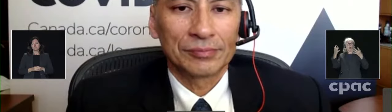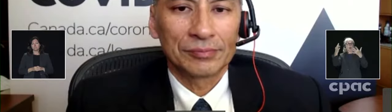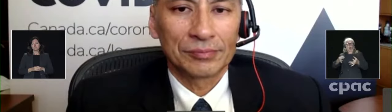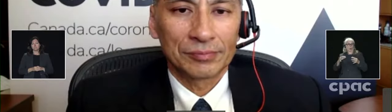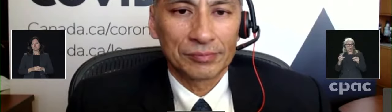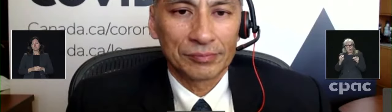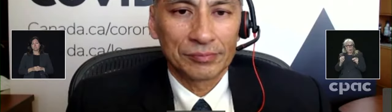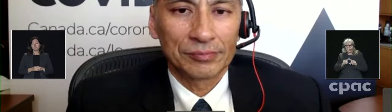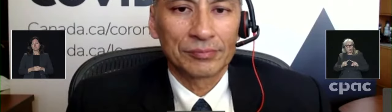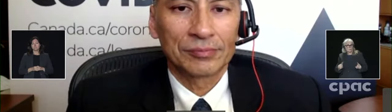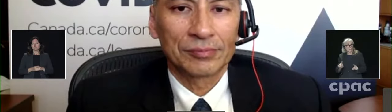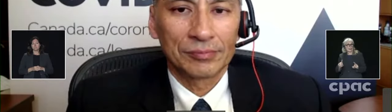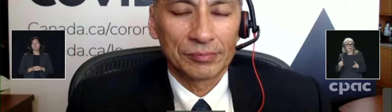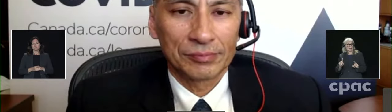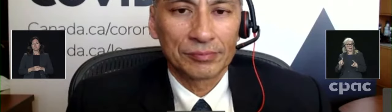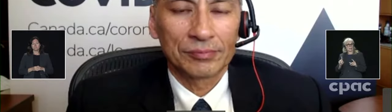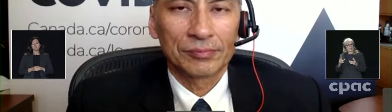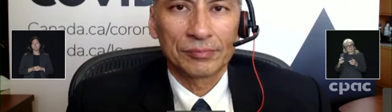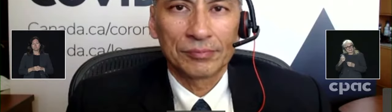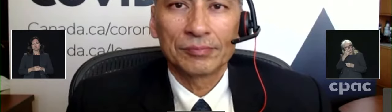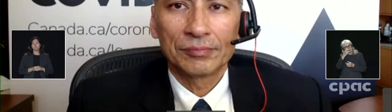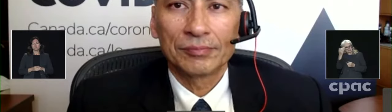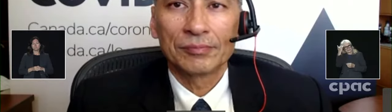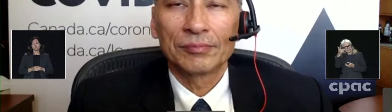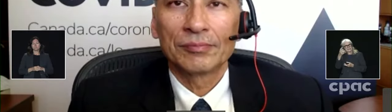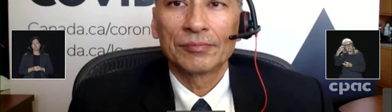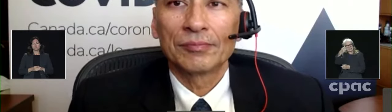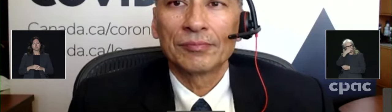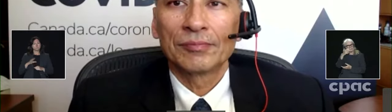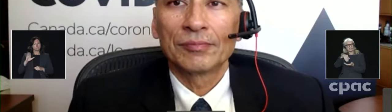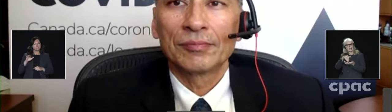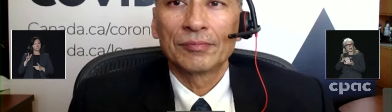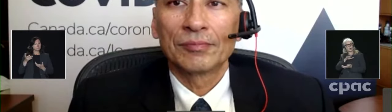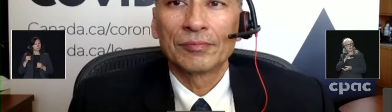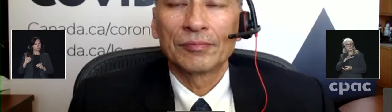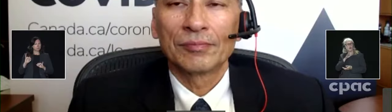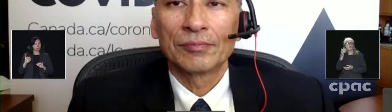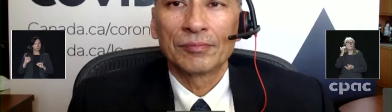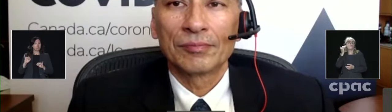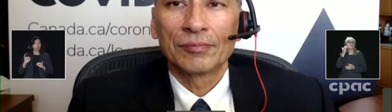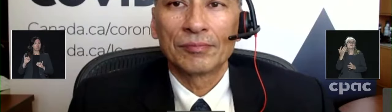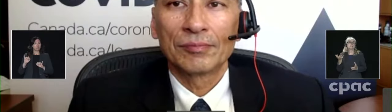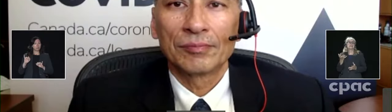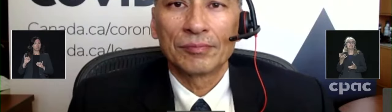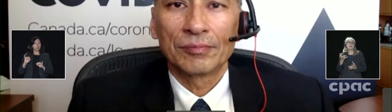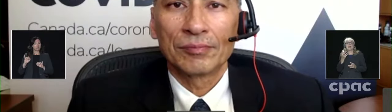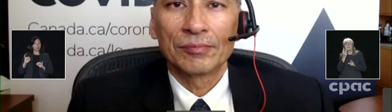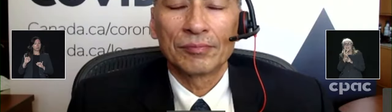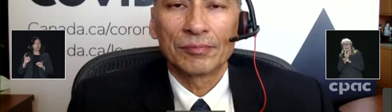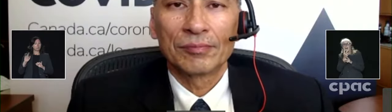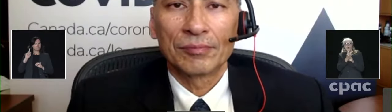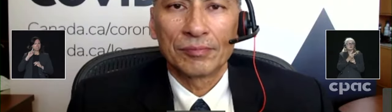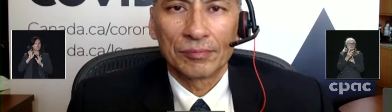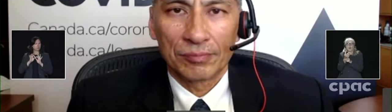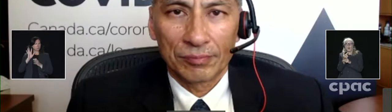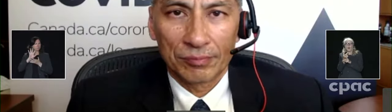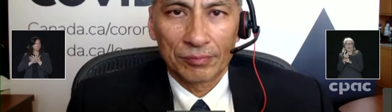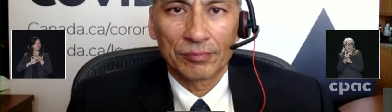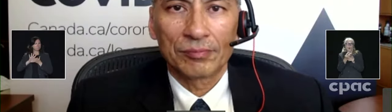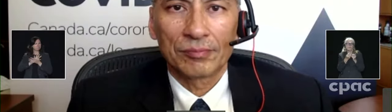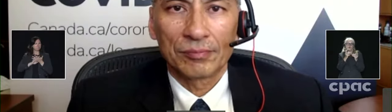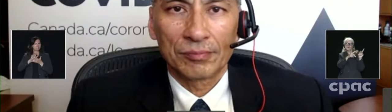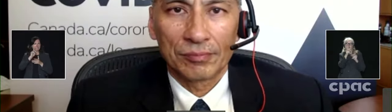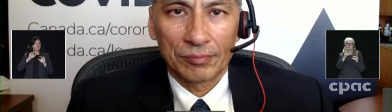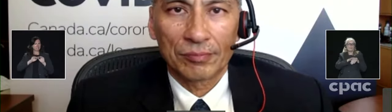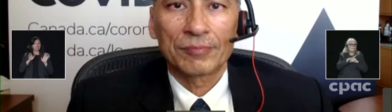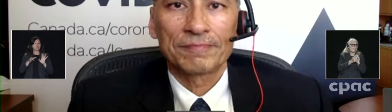s'il y a effectivement toujours un risque? Je sais que par principe, le principe de précaution amène beaucoup les gens à se laver les mains